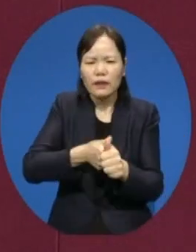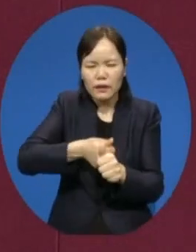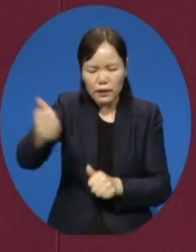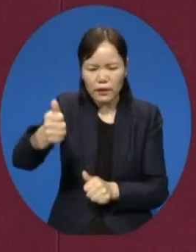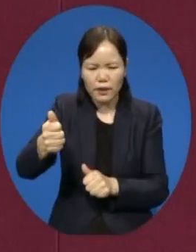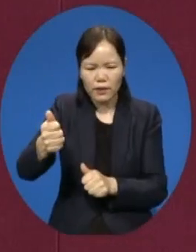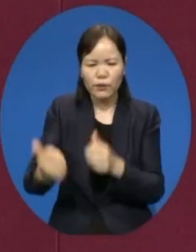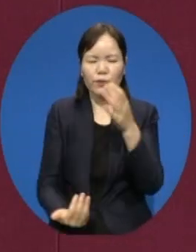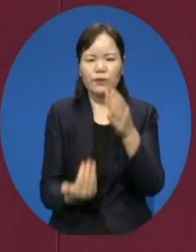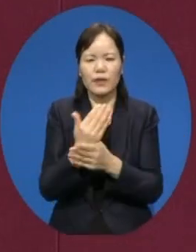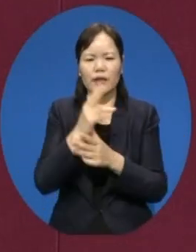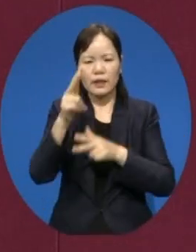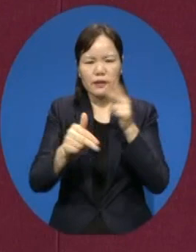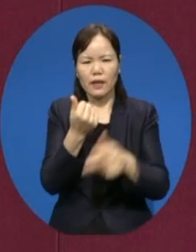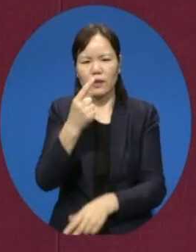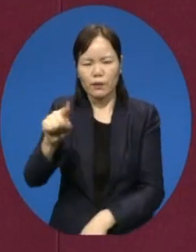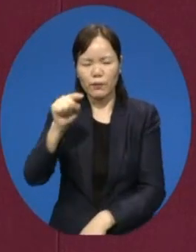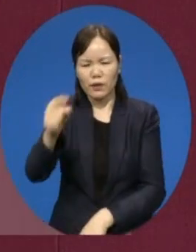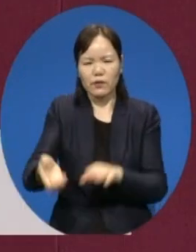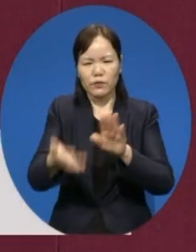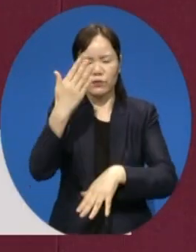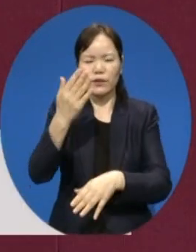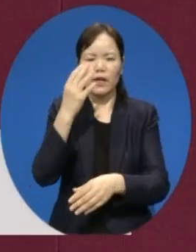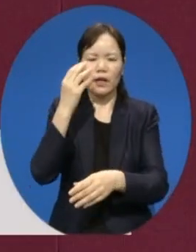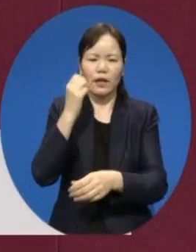산업화, 그 위에 쌓은 민주화의 위협.